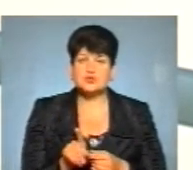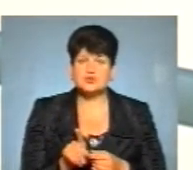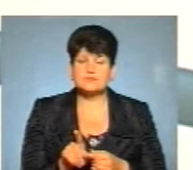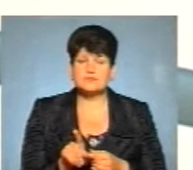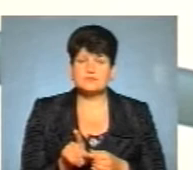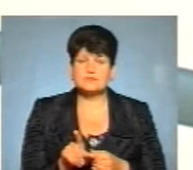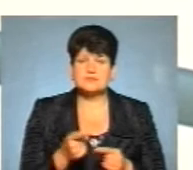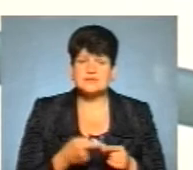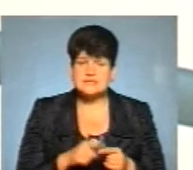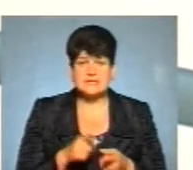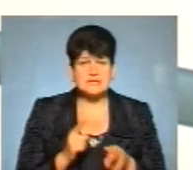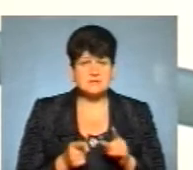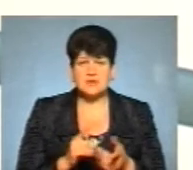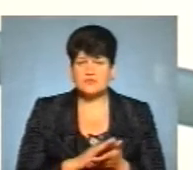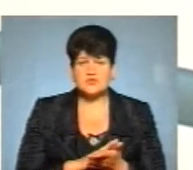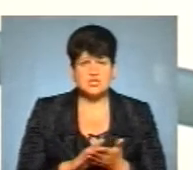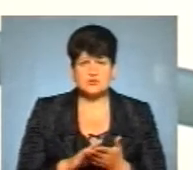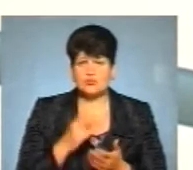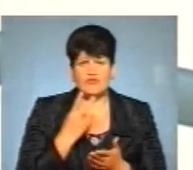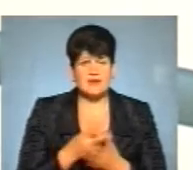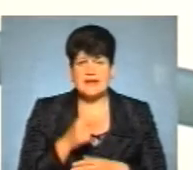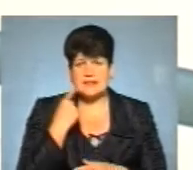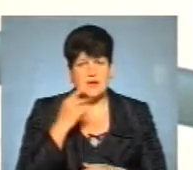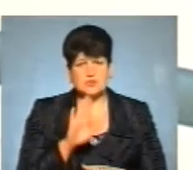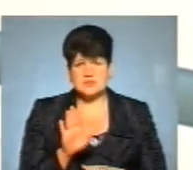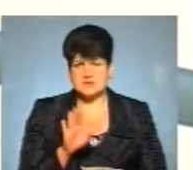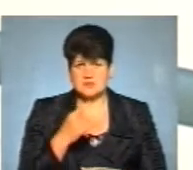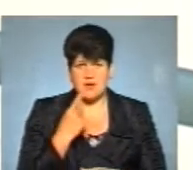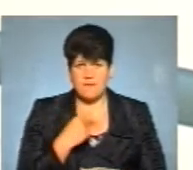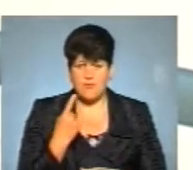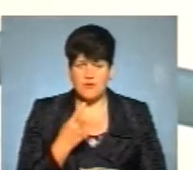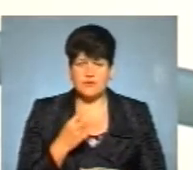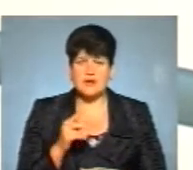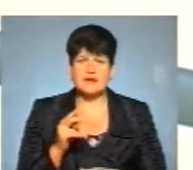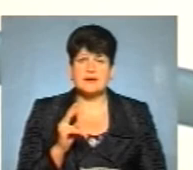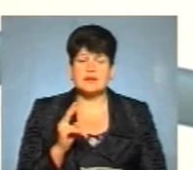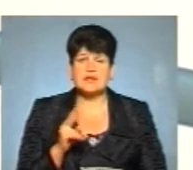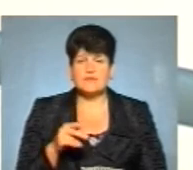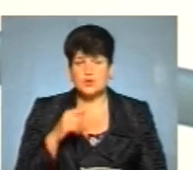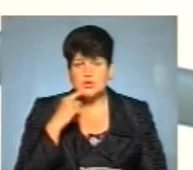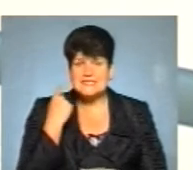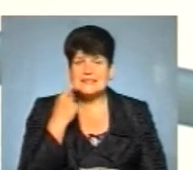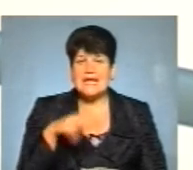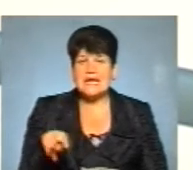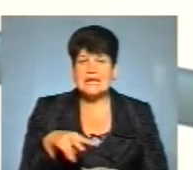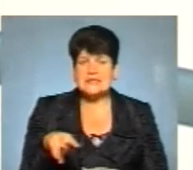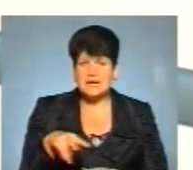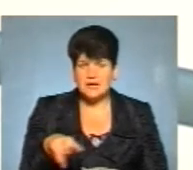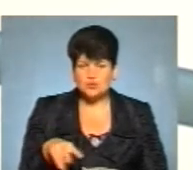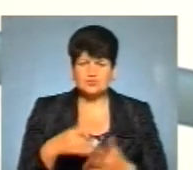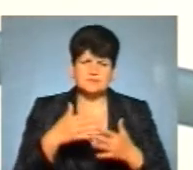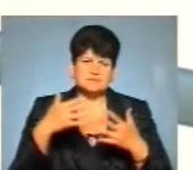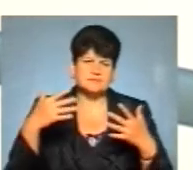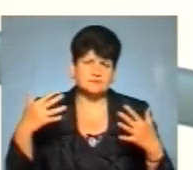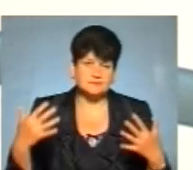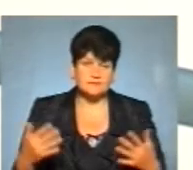це насправді в чистому вигляді далеко не російська мова, так, і класики б російської літератури, і так далі, вони